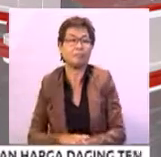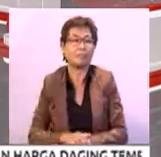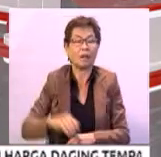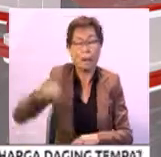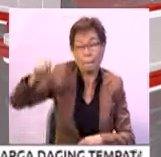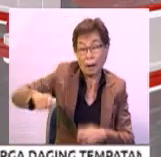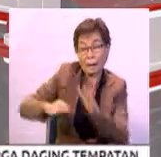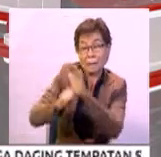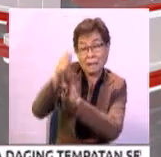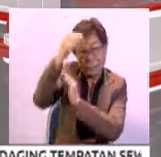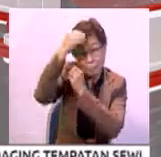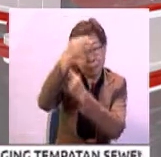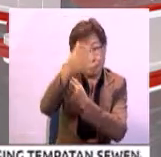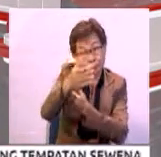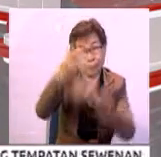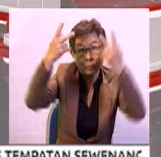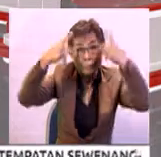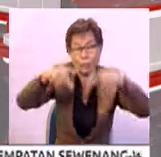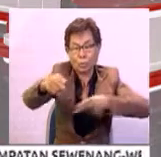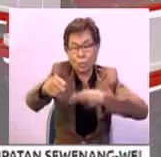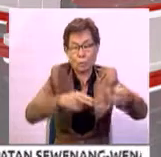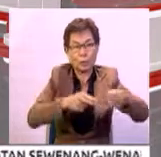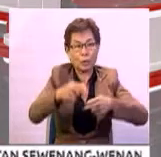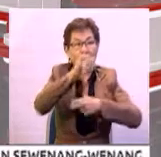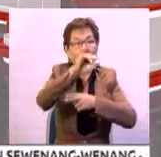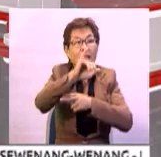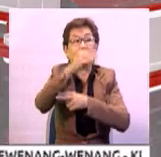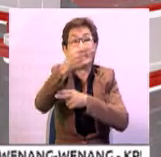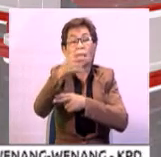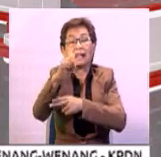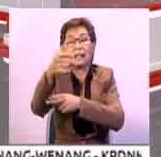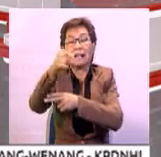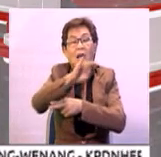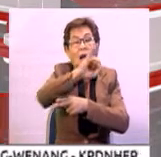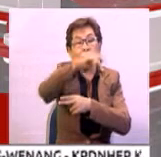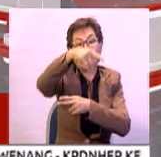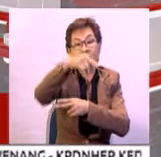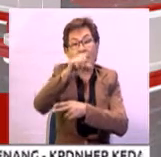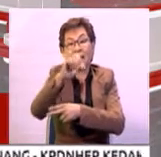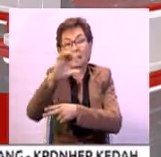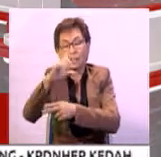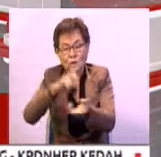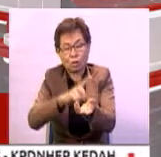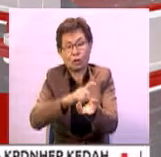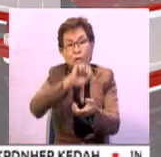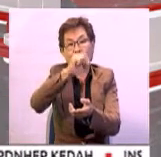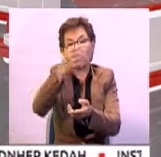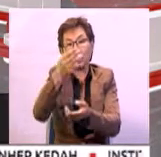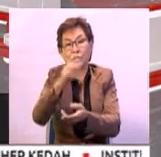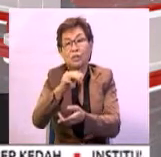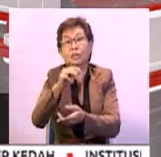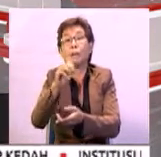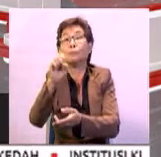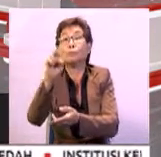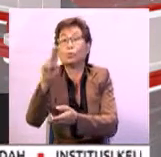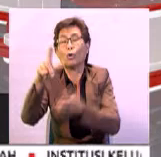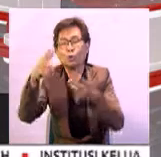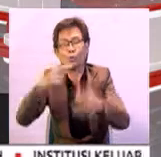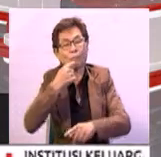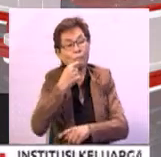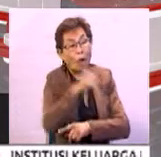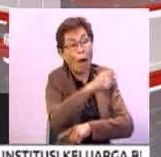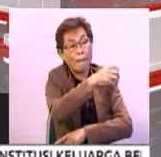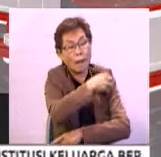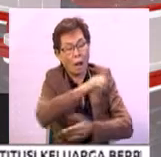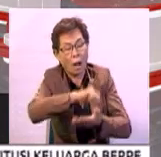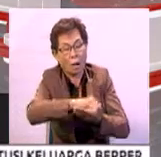Mahkamah Tinggi dimaklumkan bahawa pengarah urusan Ihsan Perdana Seram Berhad IPSB Datuk Dr. Syamsul Anwar Sulaiman telah mengarahkan